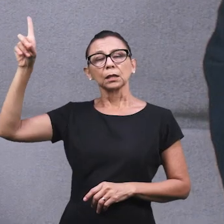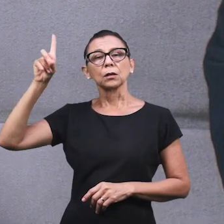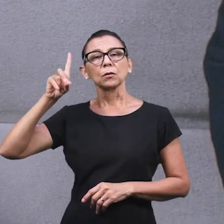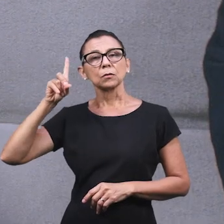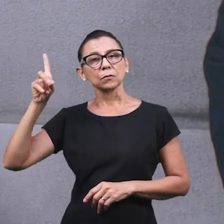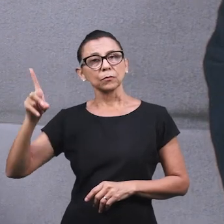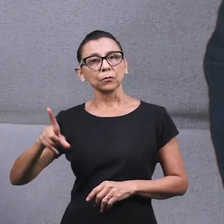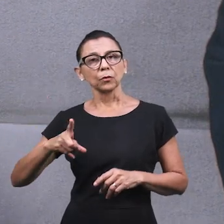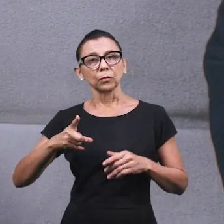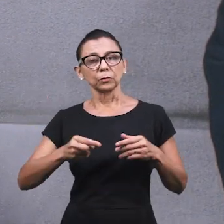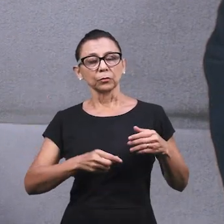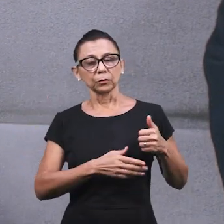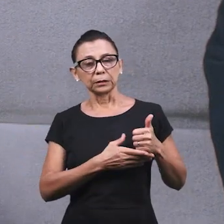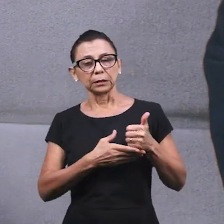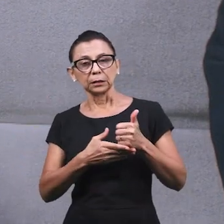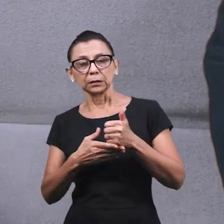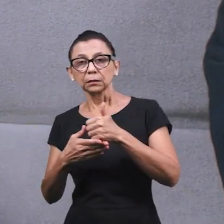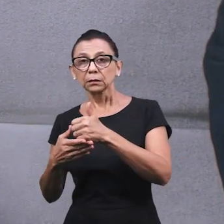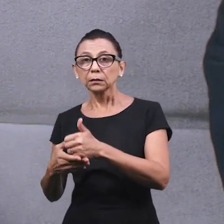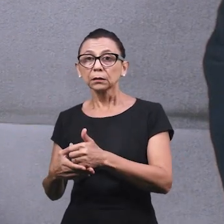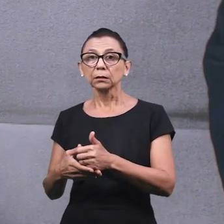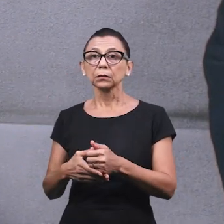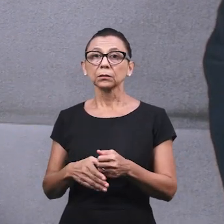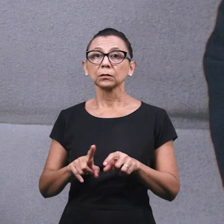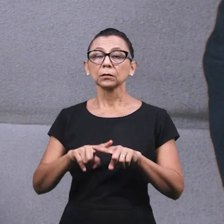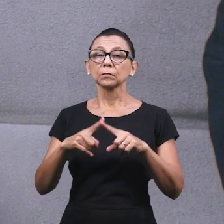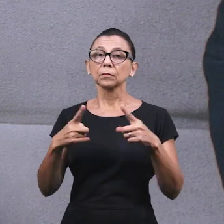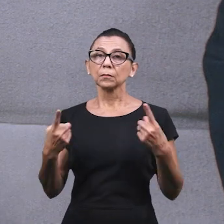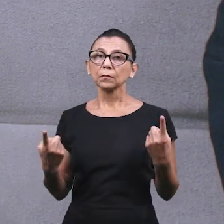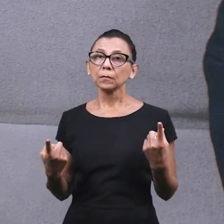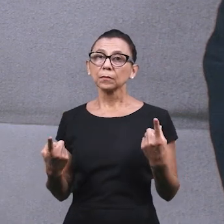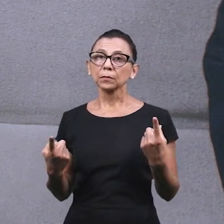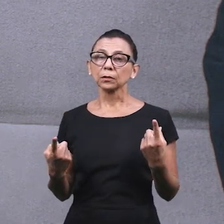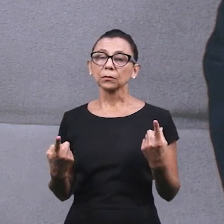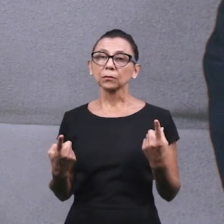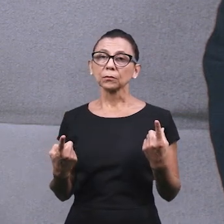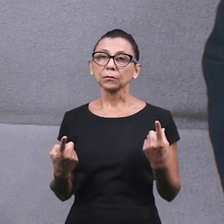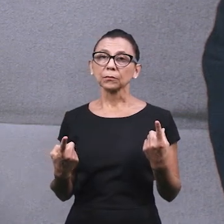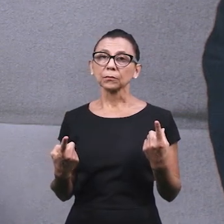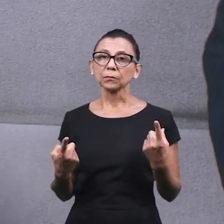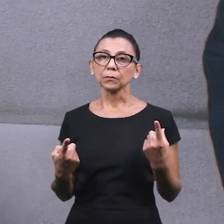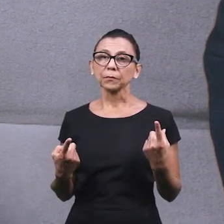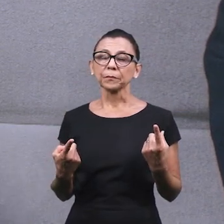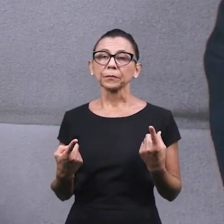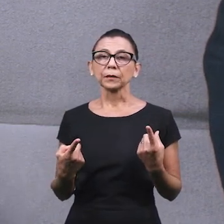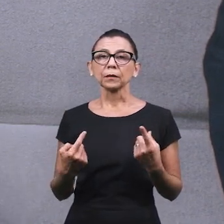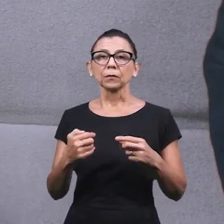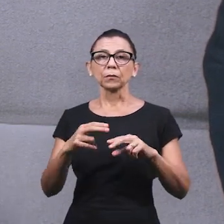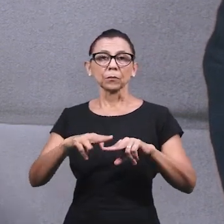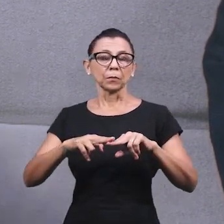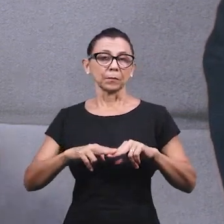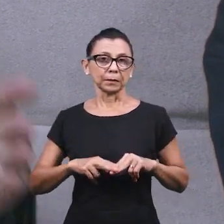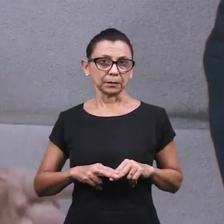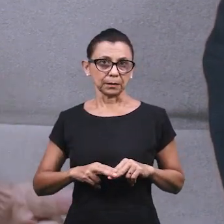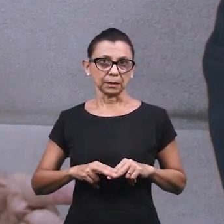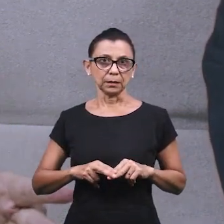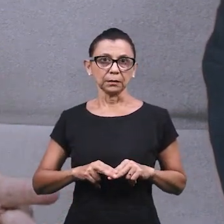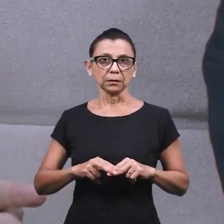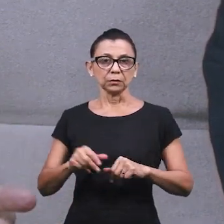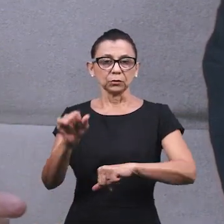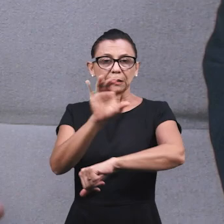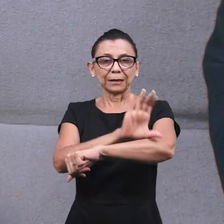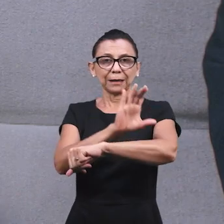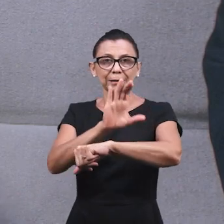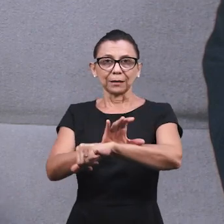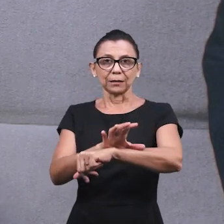Dieu dans sa trajectoire. La seule manière d'arriver à Canaan, à terre promise. Au Nouveau